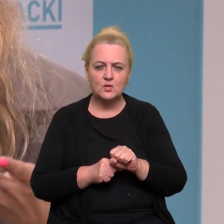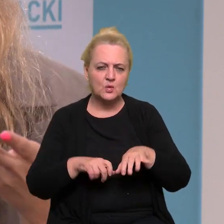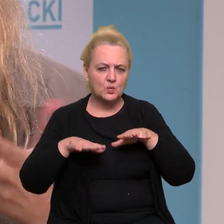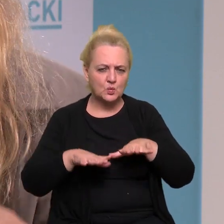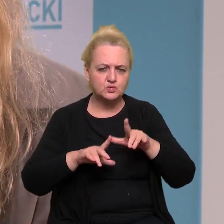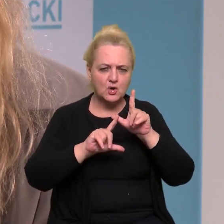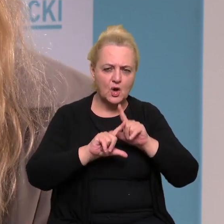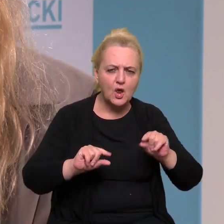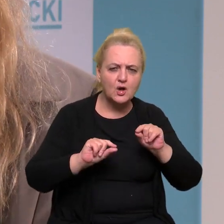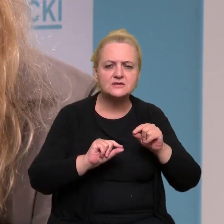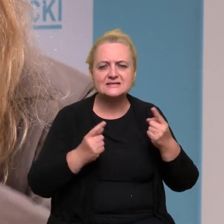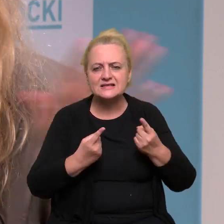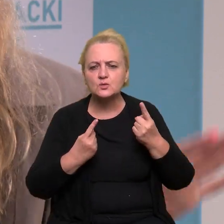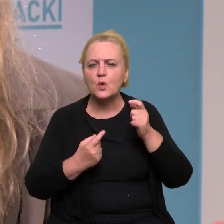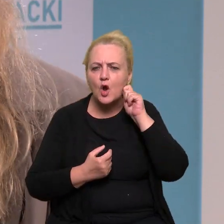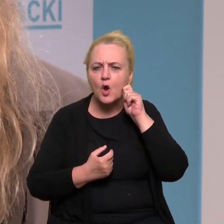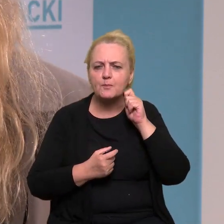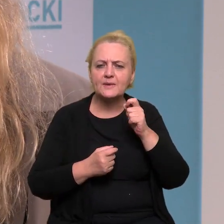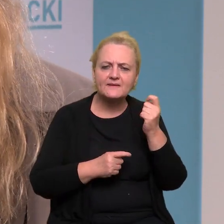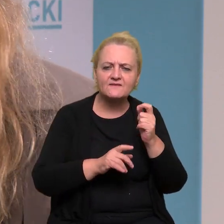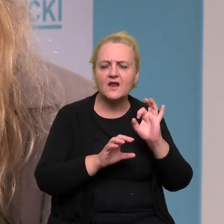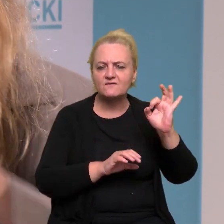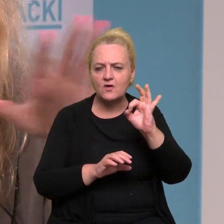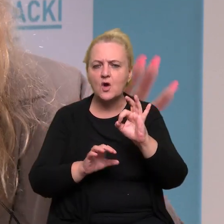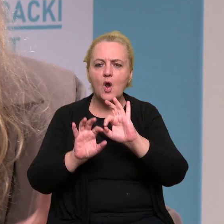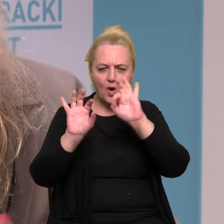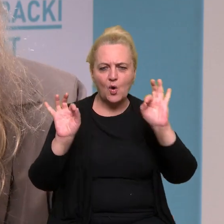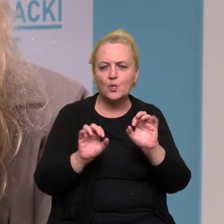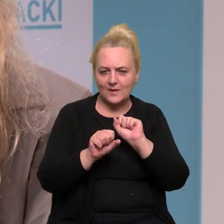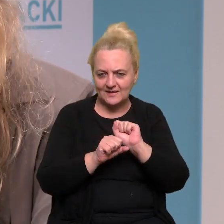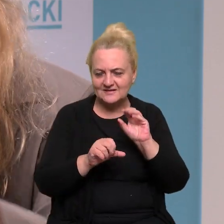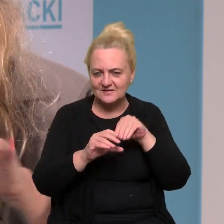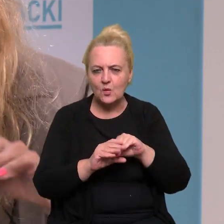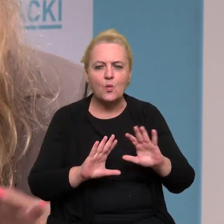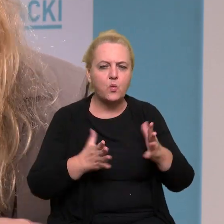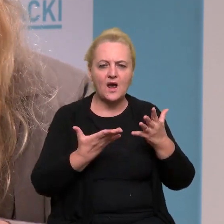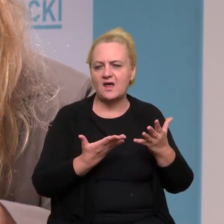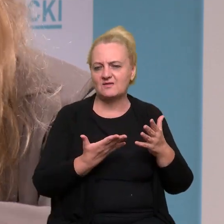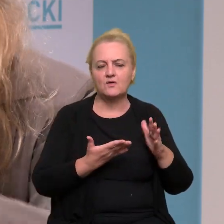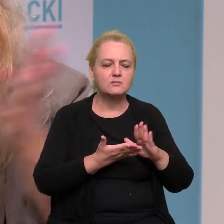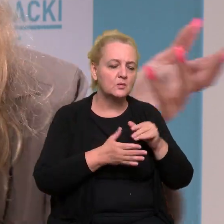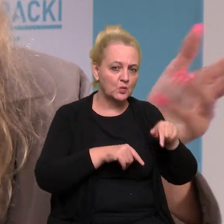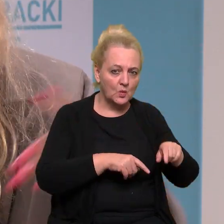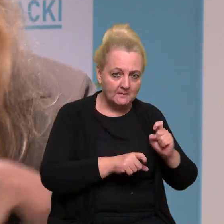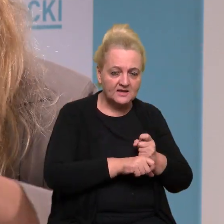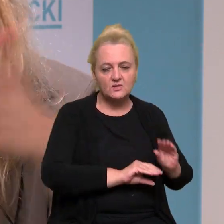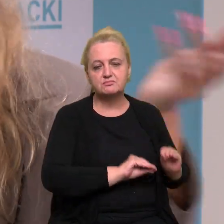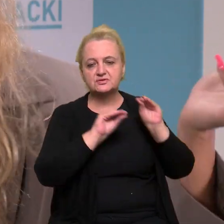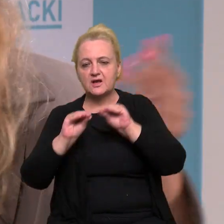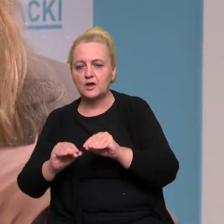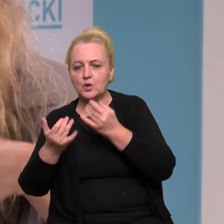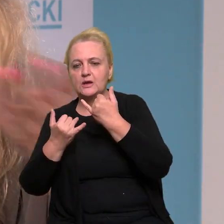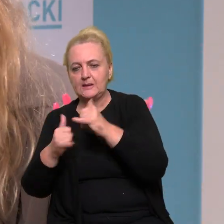które przeżywają kobiety, czy momentów, są uniwersalne i łatwe do przeniesienia na inne kraje, bo